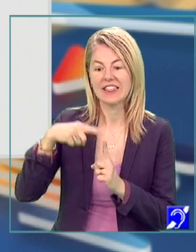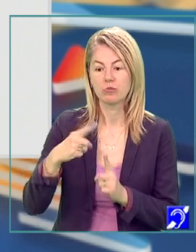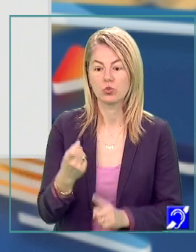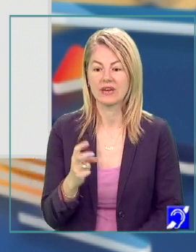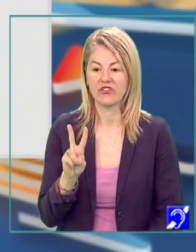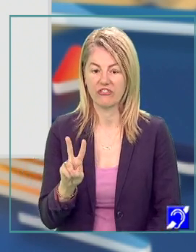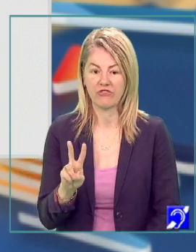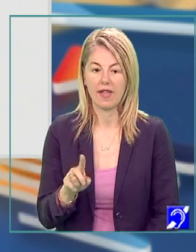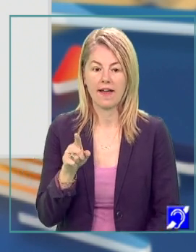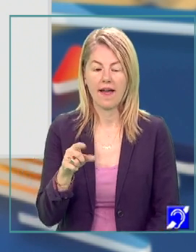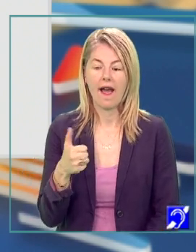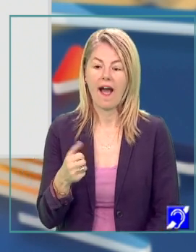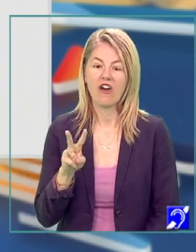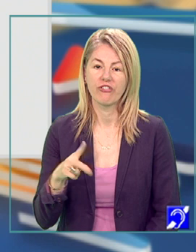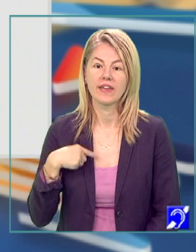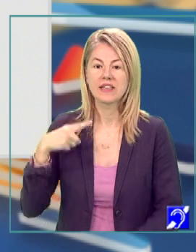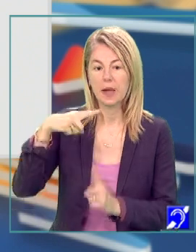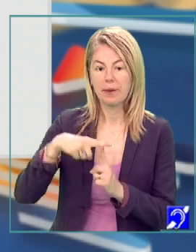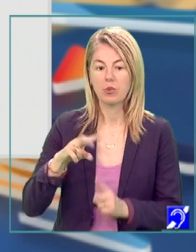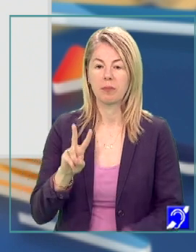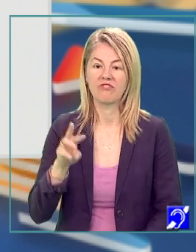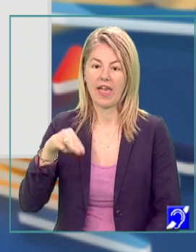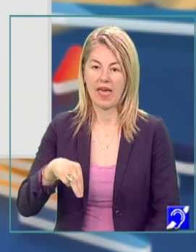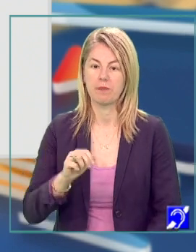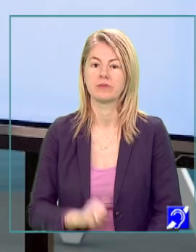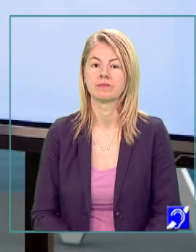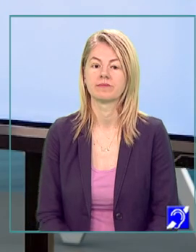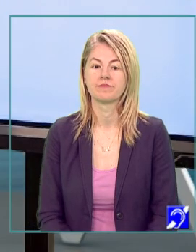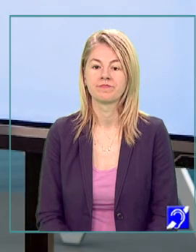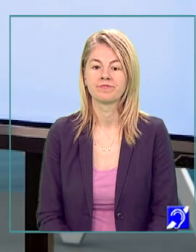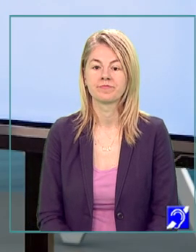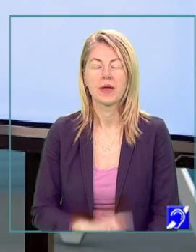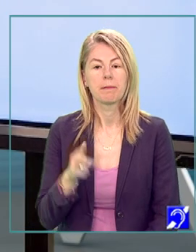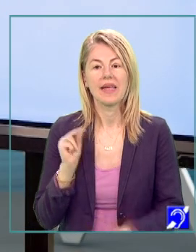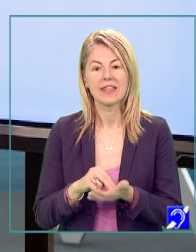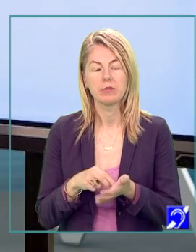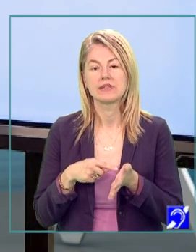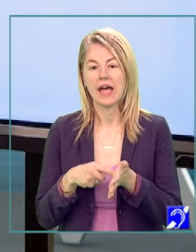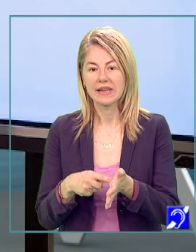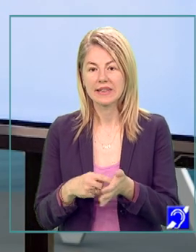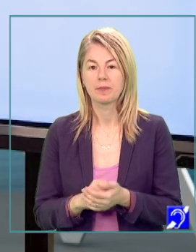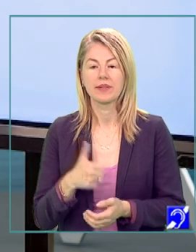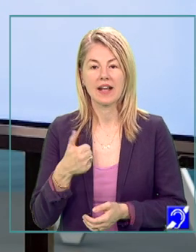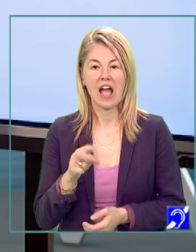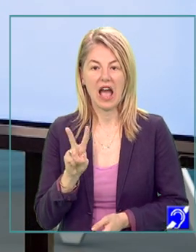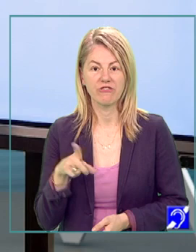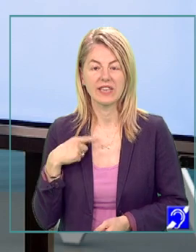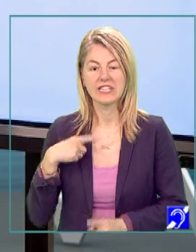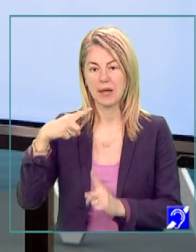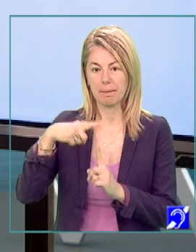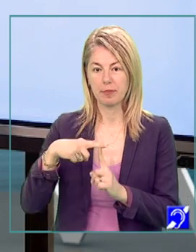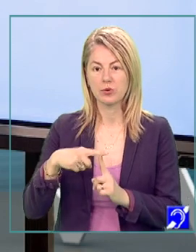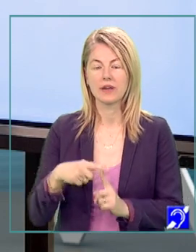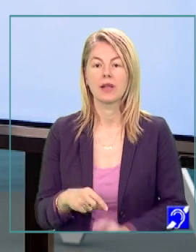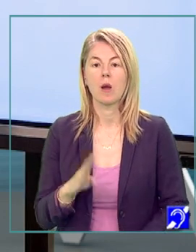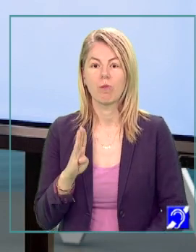unde rezultă că AV este perpendiculară pe VM. Mai trebuie să demonstrăm că AV este